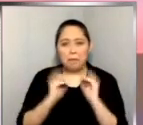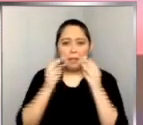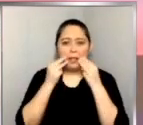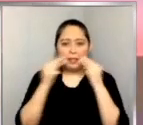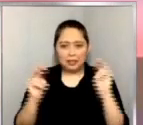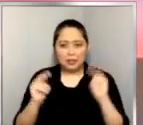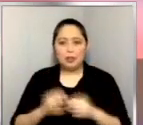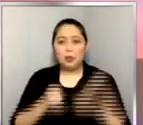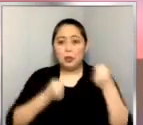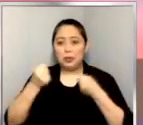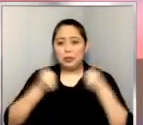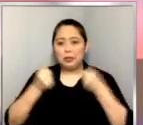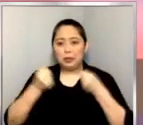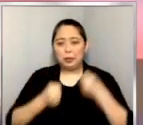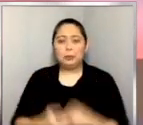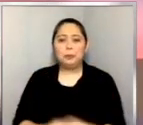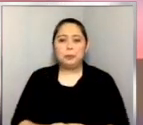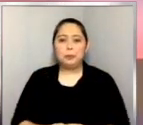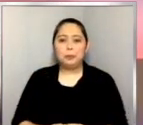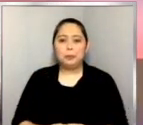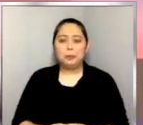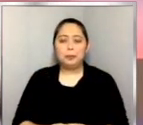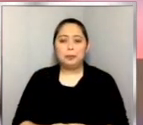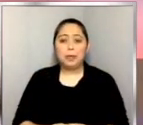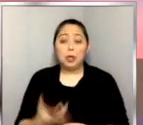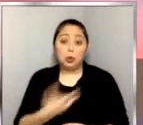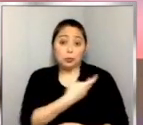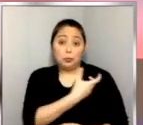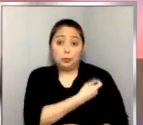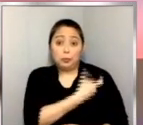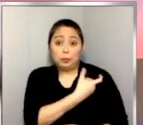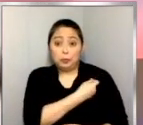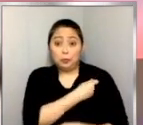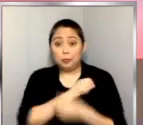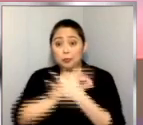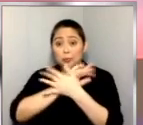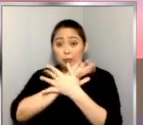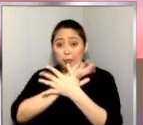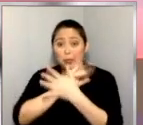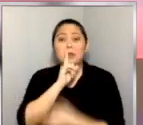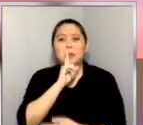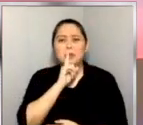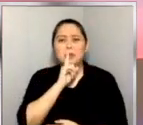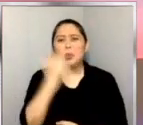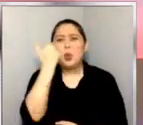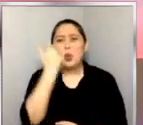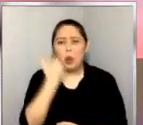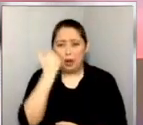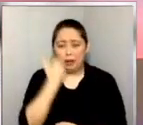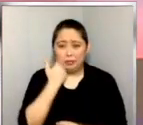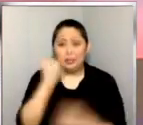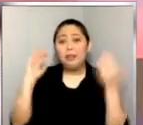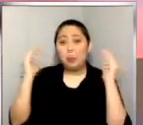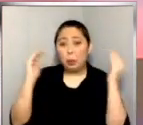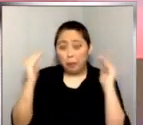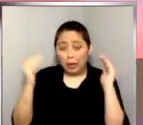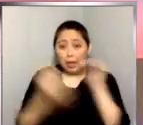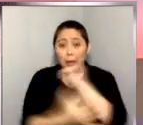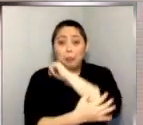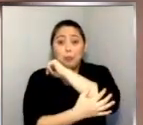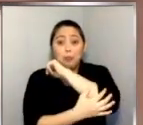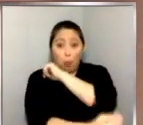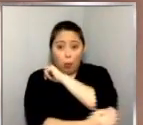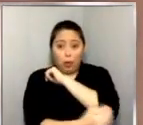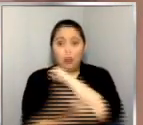Matindi ang kakulangan ng COVID-19 vaccines sa mas mahirap na bansa kumpara sa mayayaman ayon sa World Health Organization. Sa